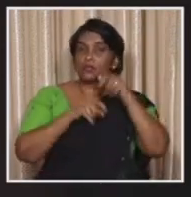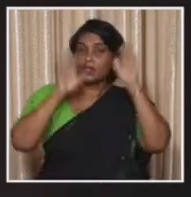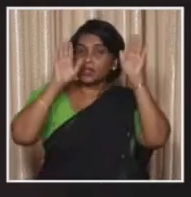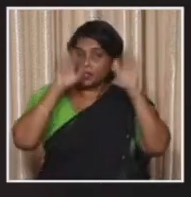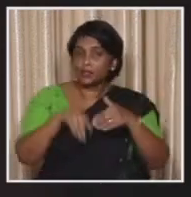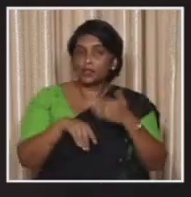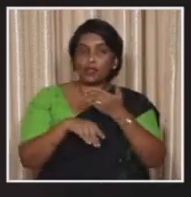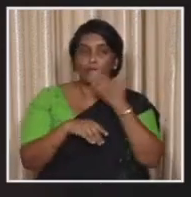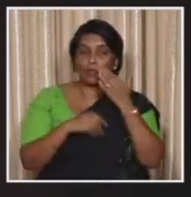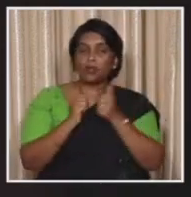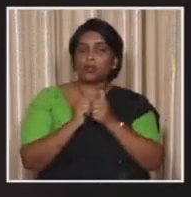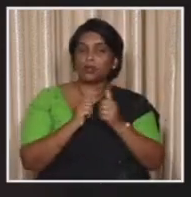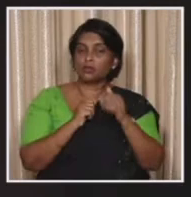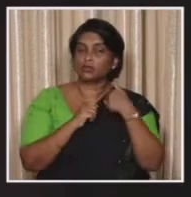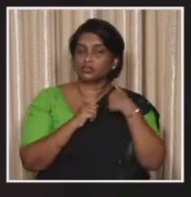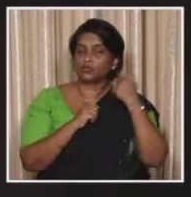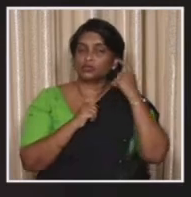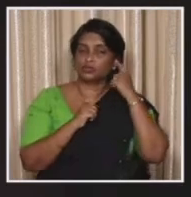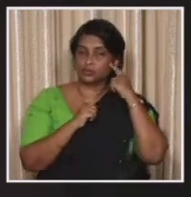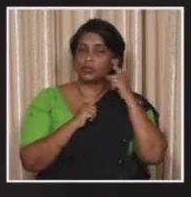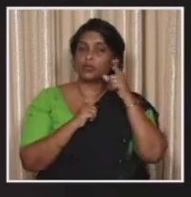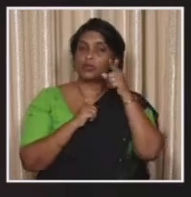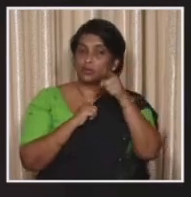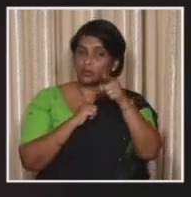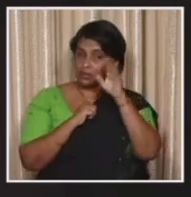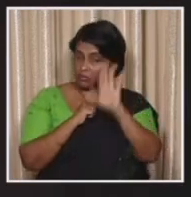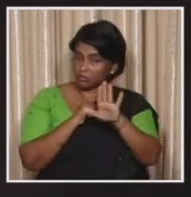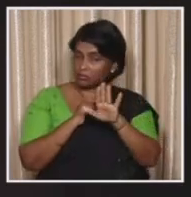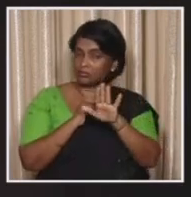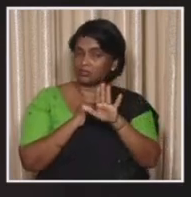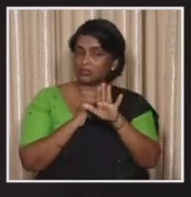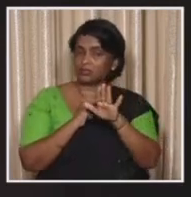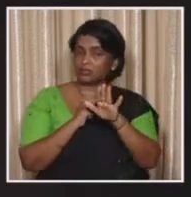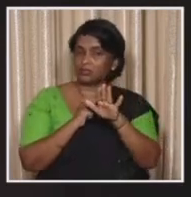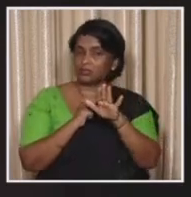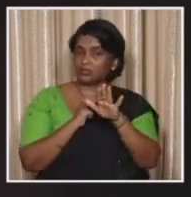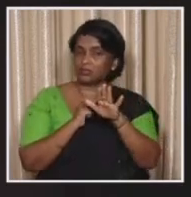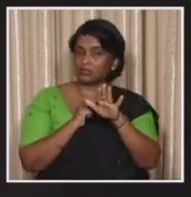පුළුවන් මාවතක් තුන අපි දන්නවා ඔබතුමා සහ